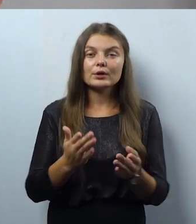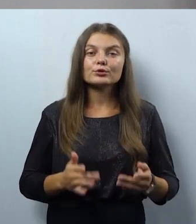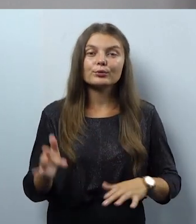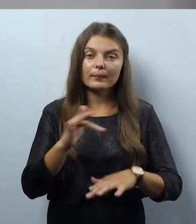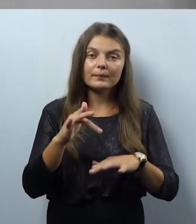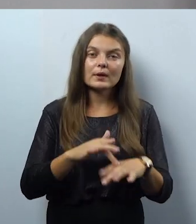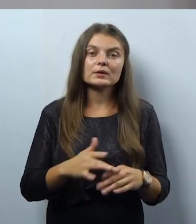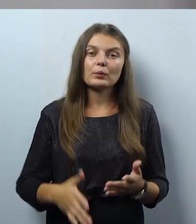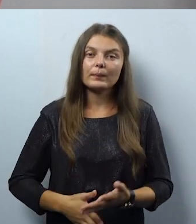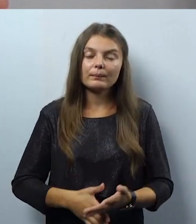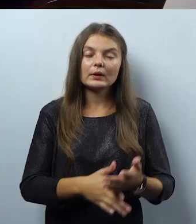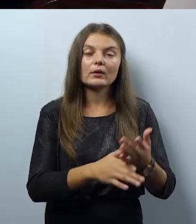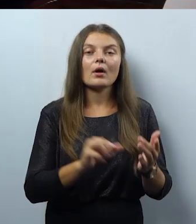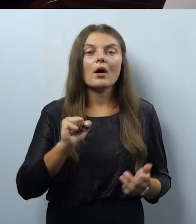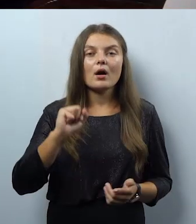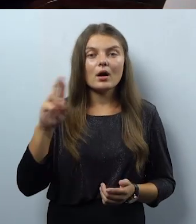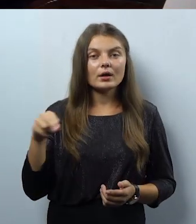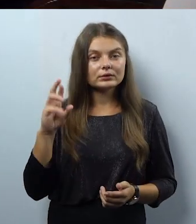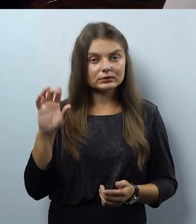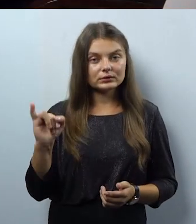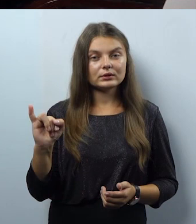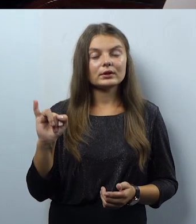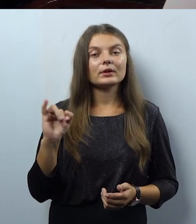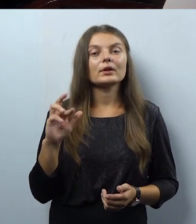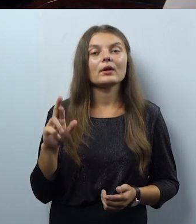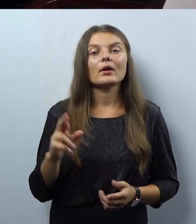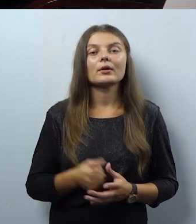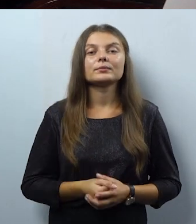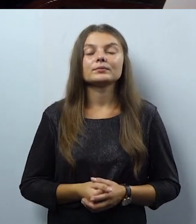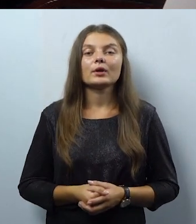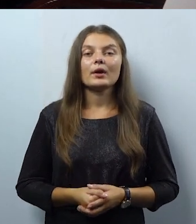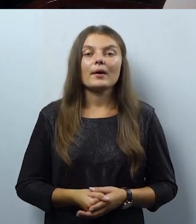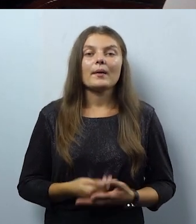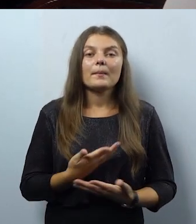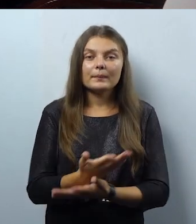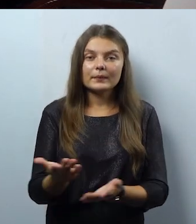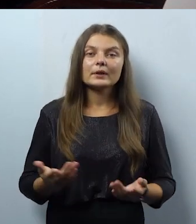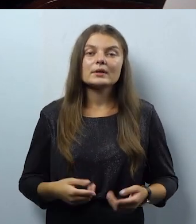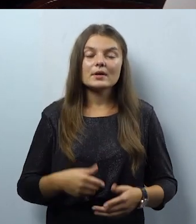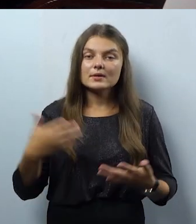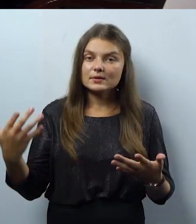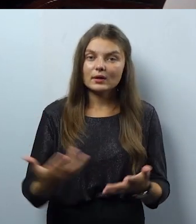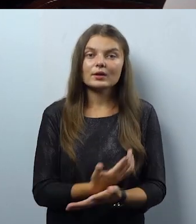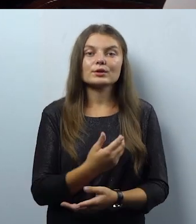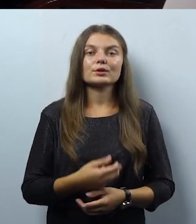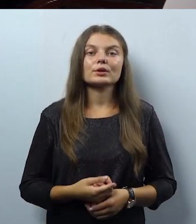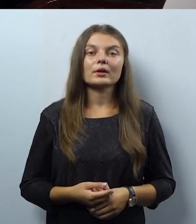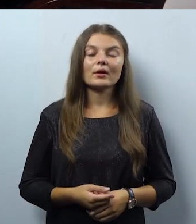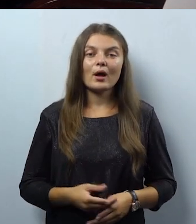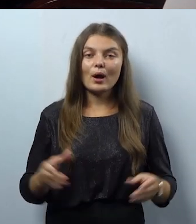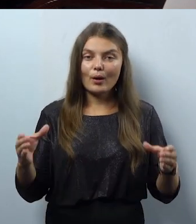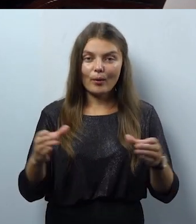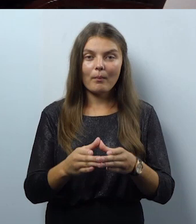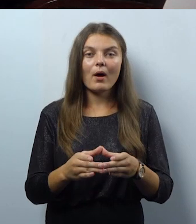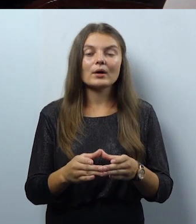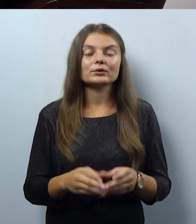підтримці, можна так сказати, Андрія Іваськова, коли ми знайшли компанію, яка дійсно може це